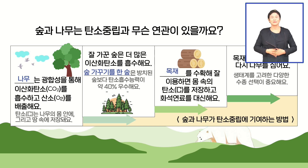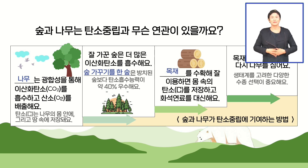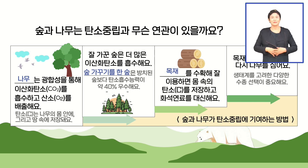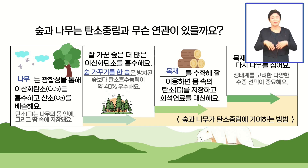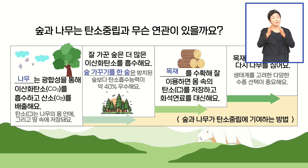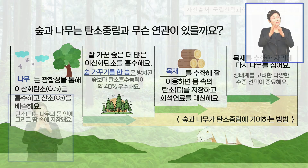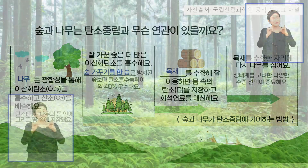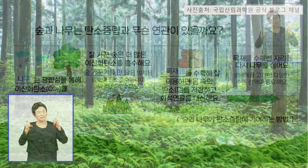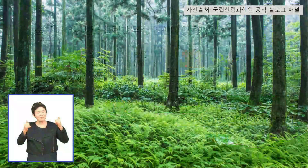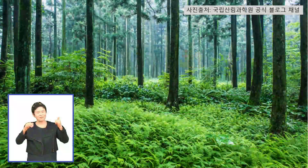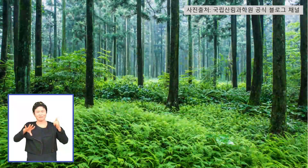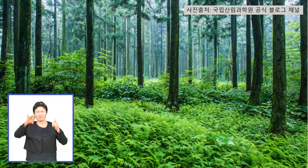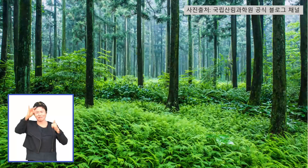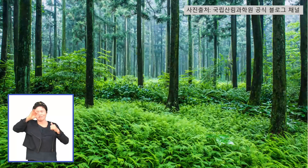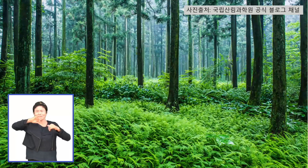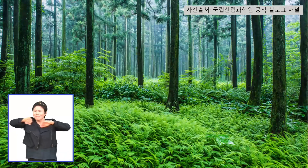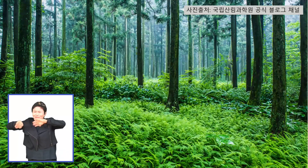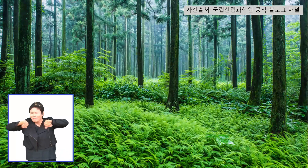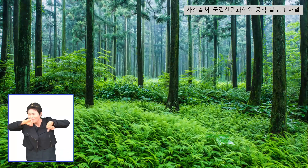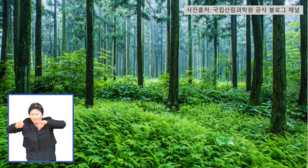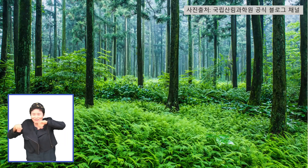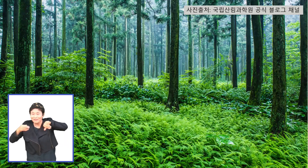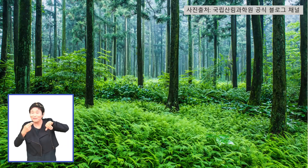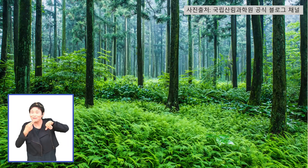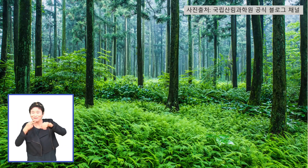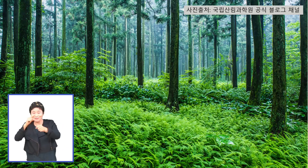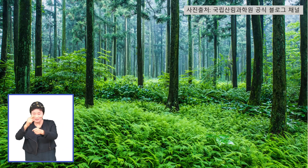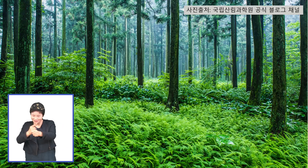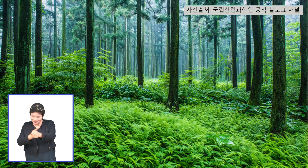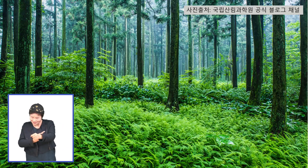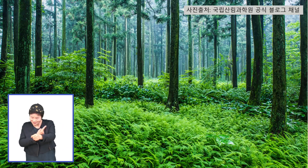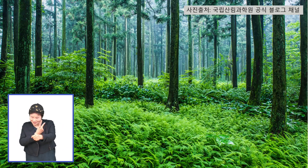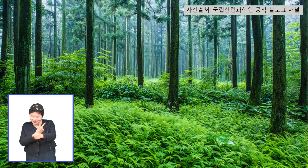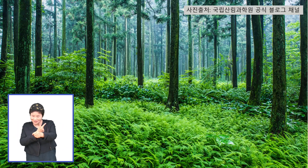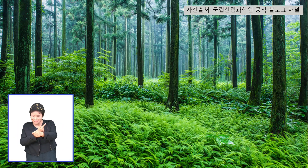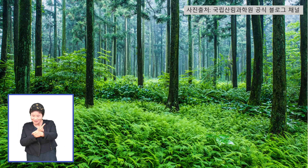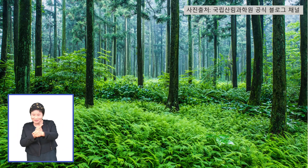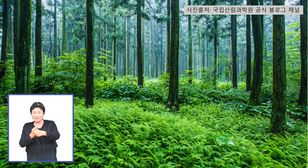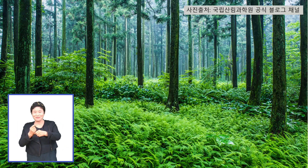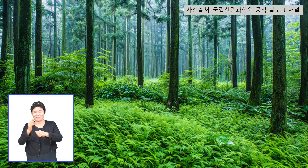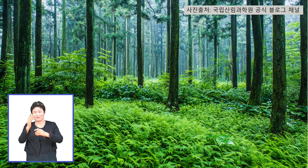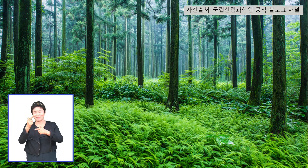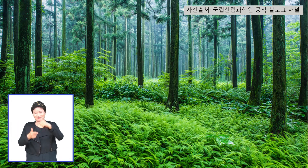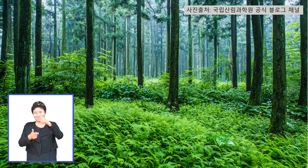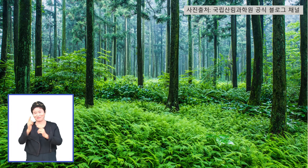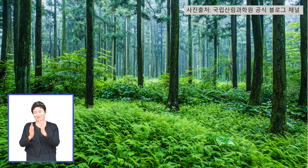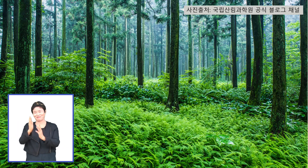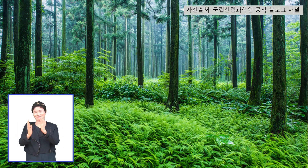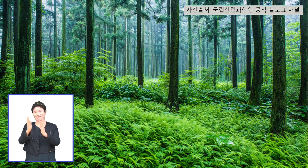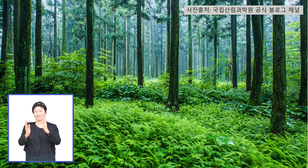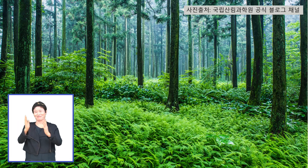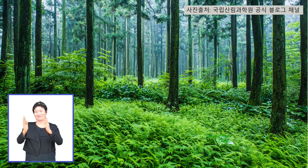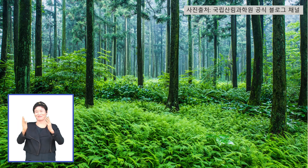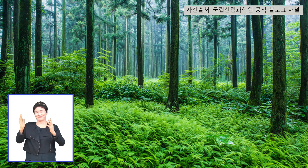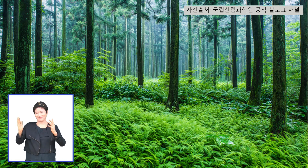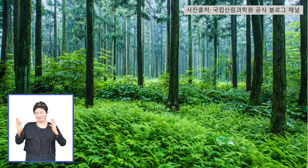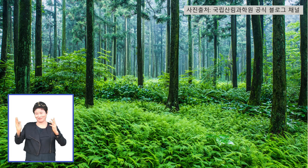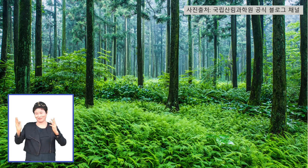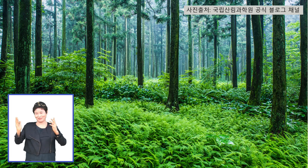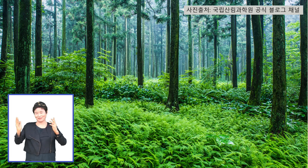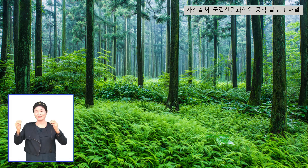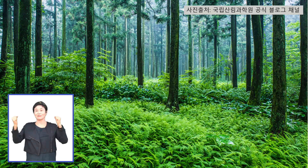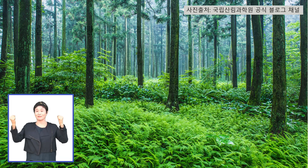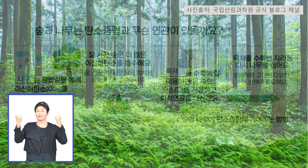사실 사람들이 처음부터 개입하지 않고 자연적으로 식물이 들어와서 나고 자라고 했던